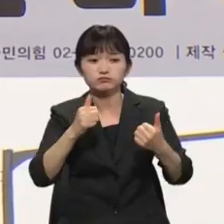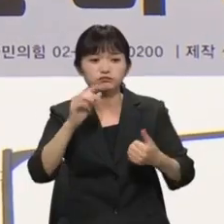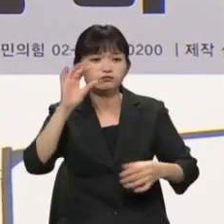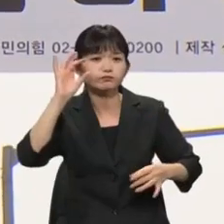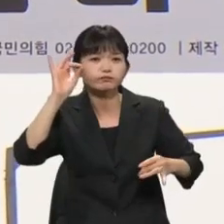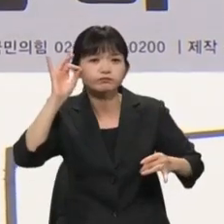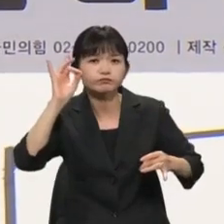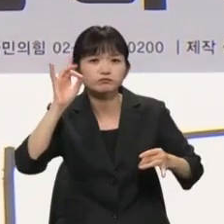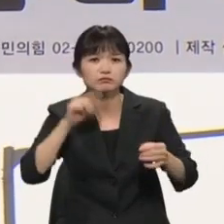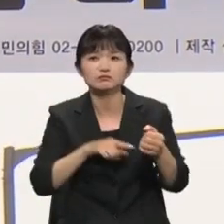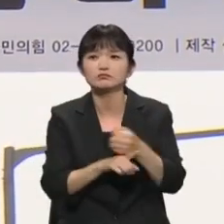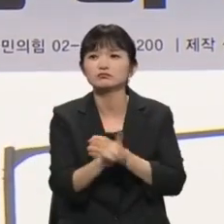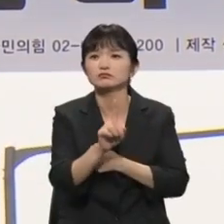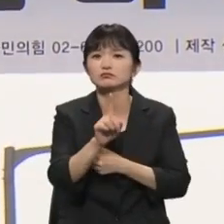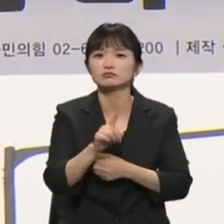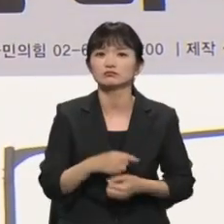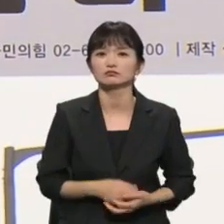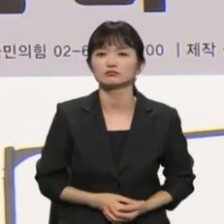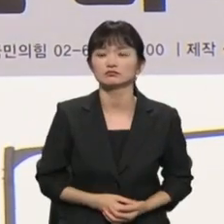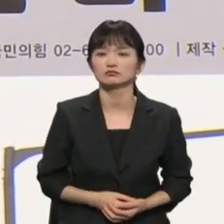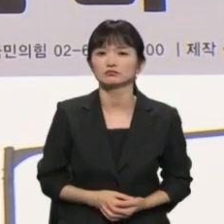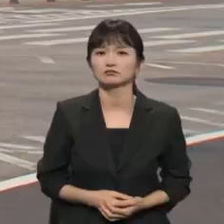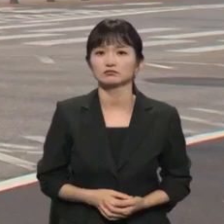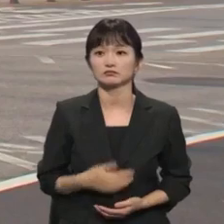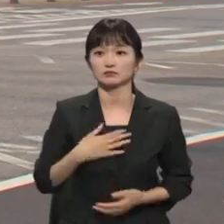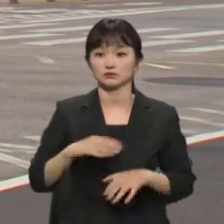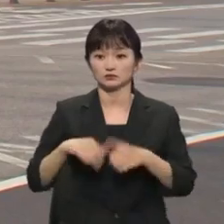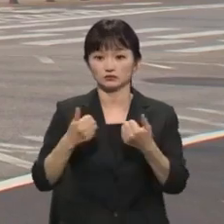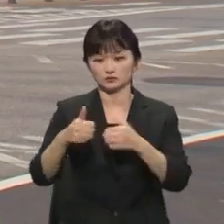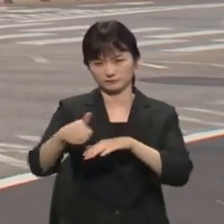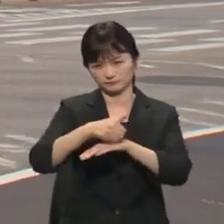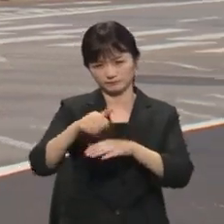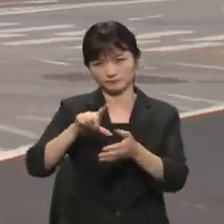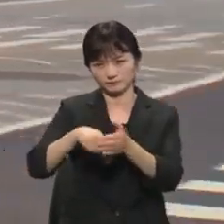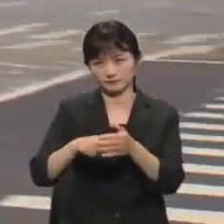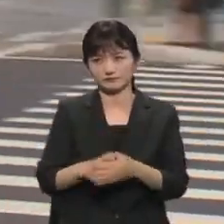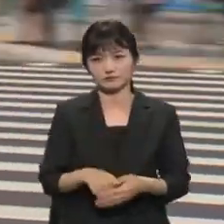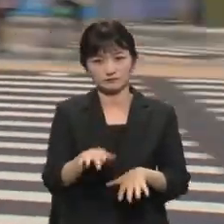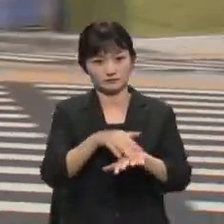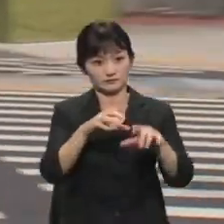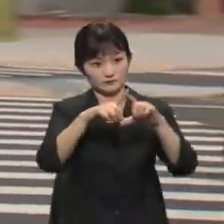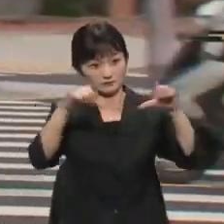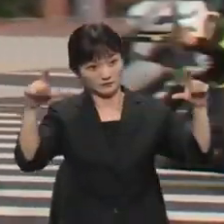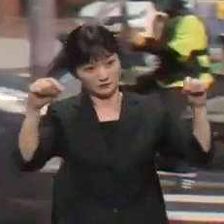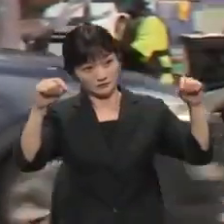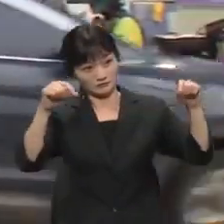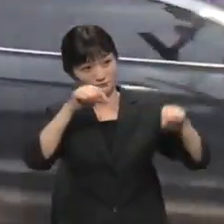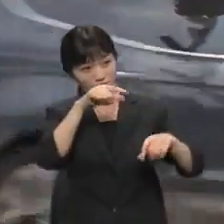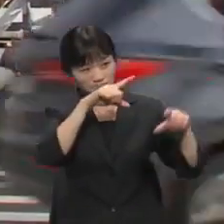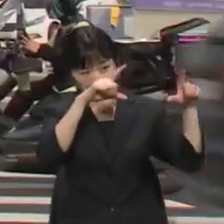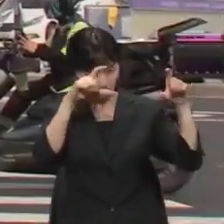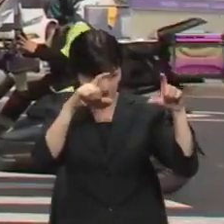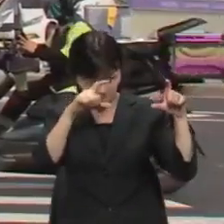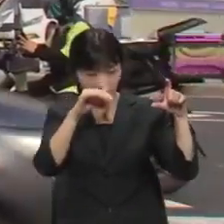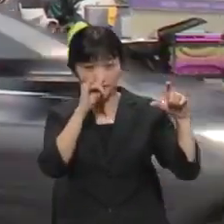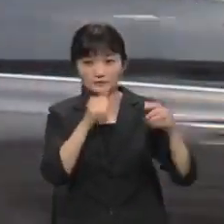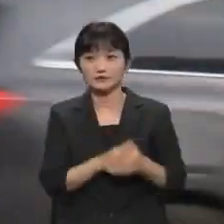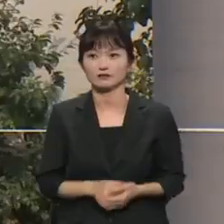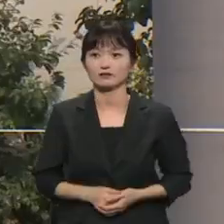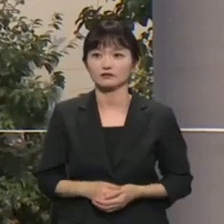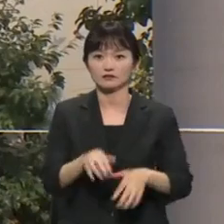이런 지적들이 있습니다 저도 이제 국회 출입할 때 현수막 막 찍으러 다녔었거든요 정말